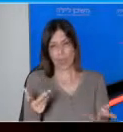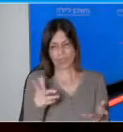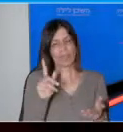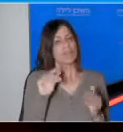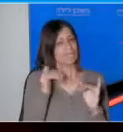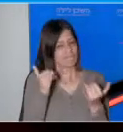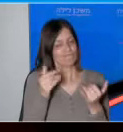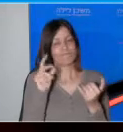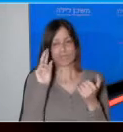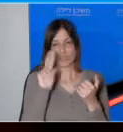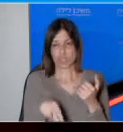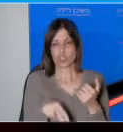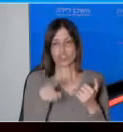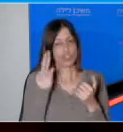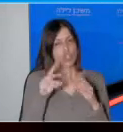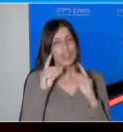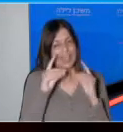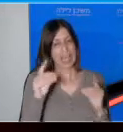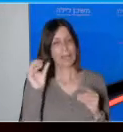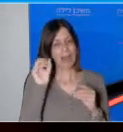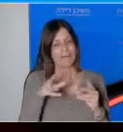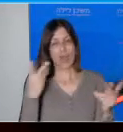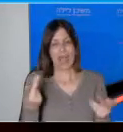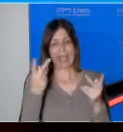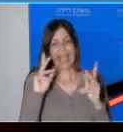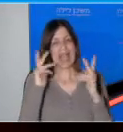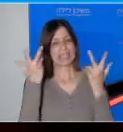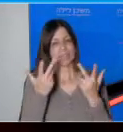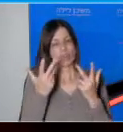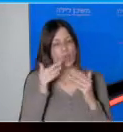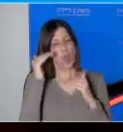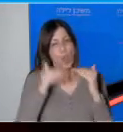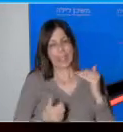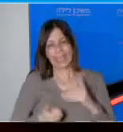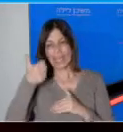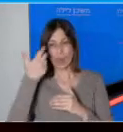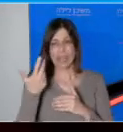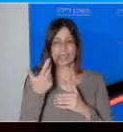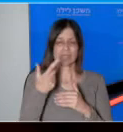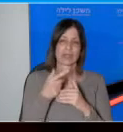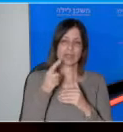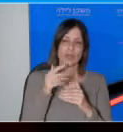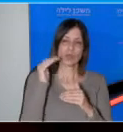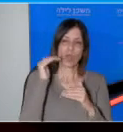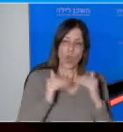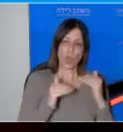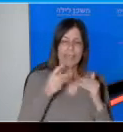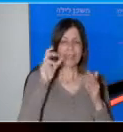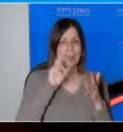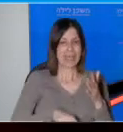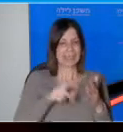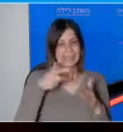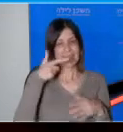כן, יש דרכים לבוא ולהקל על הציבור, להוריד רגולציה, להוריד את המס למשל על הדלק,